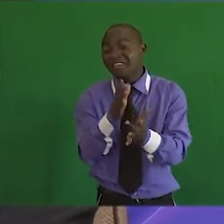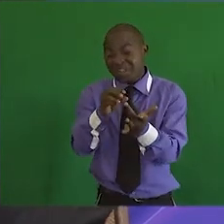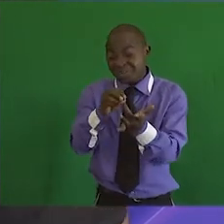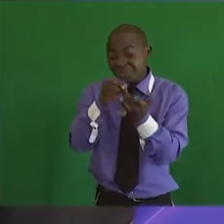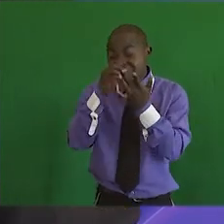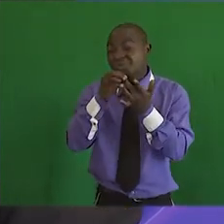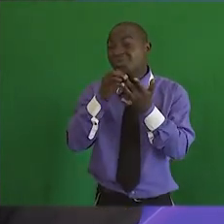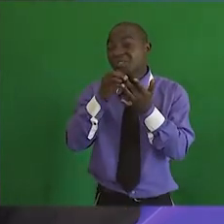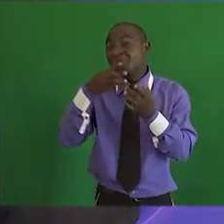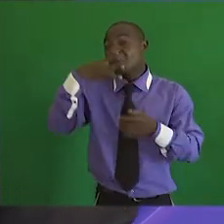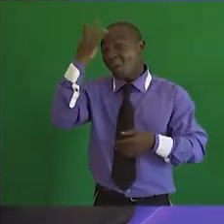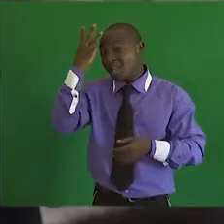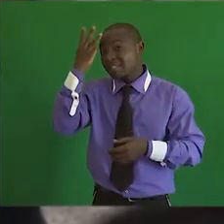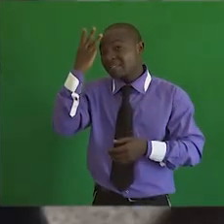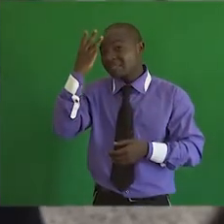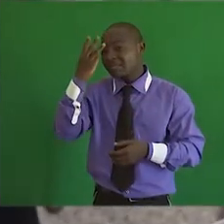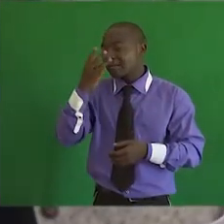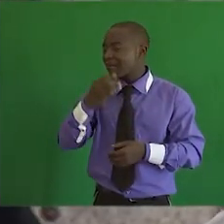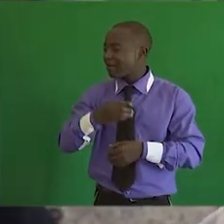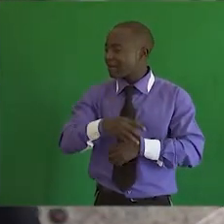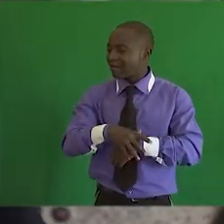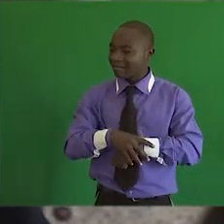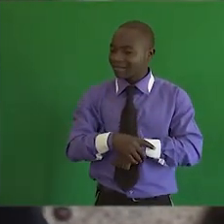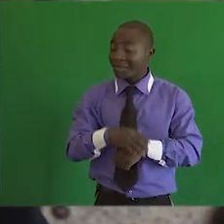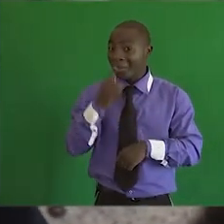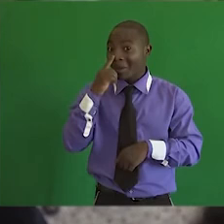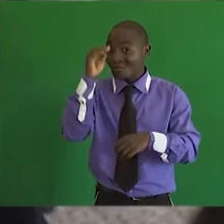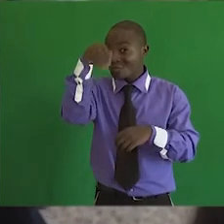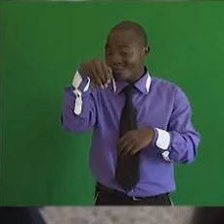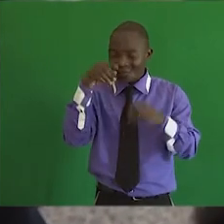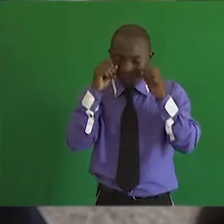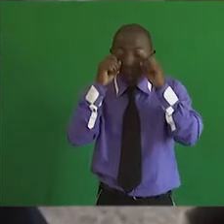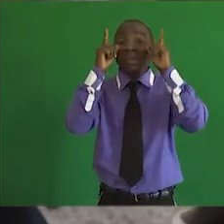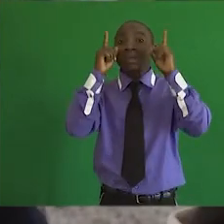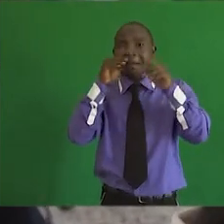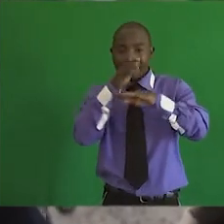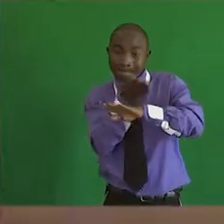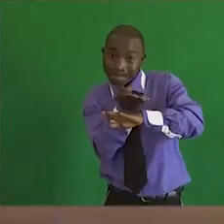kuti vakangasa sarudzai. Mashoko makukuta ari kutaurwa nai.